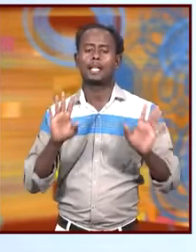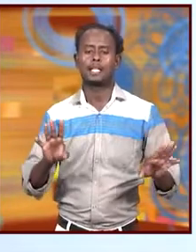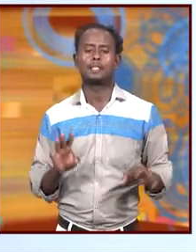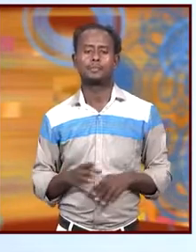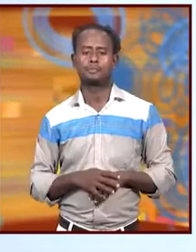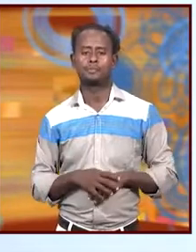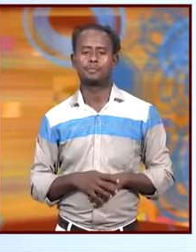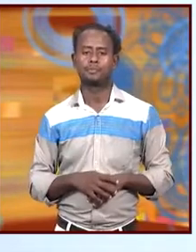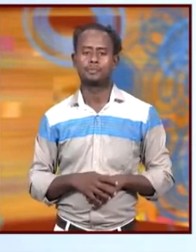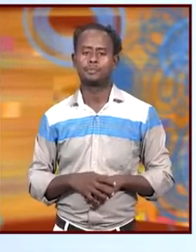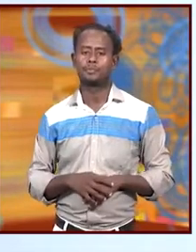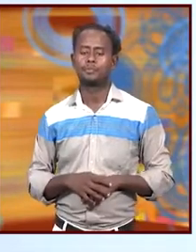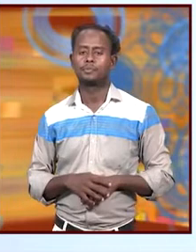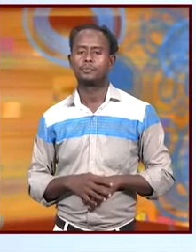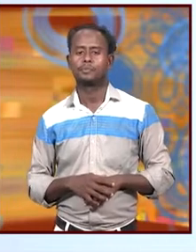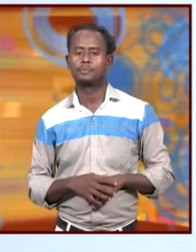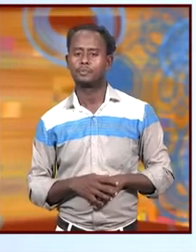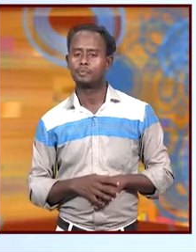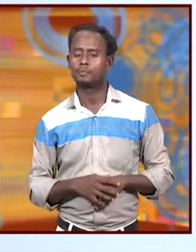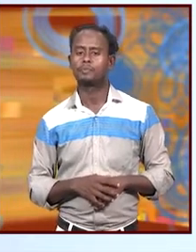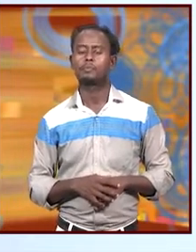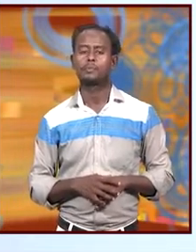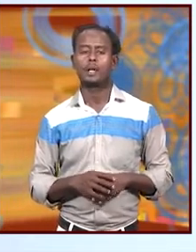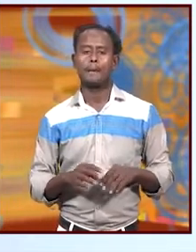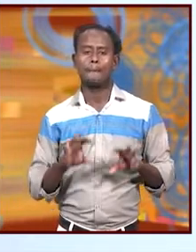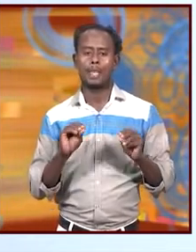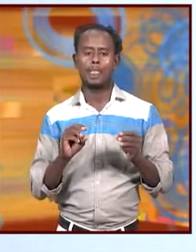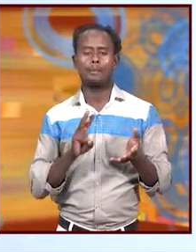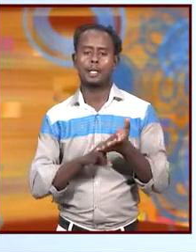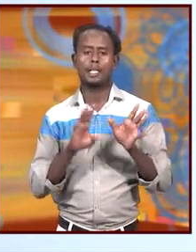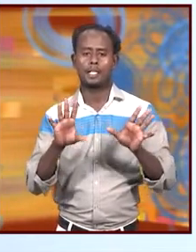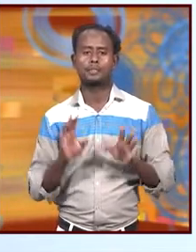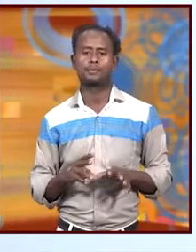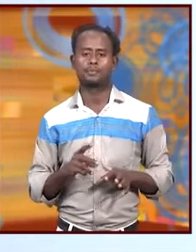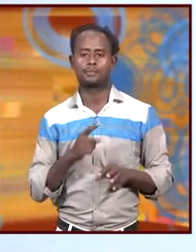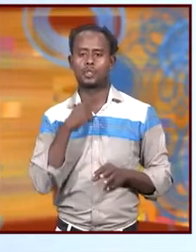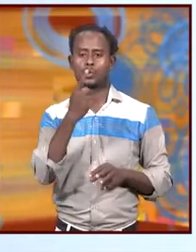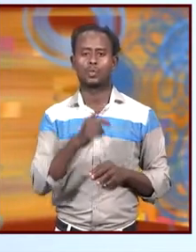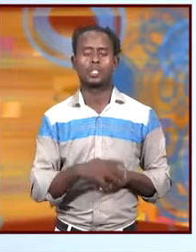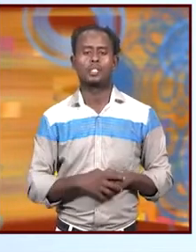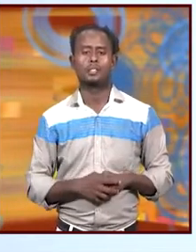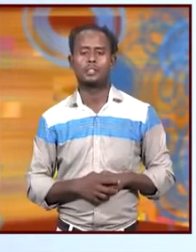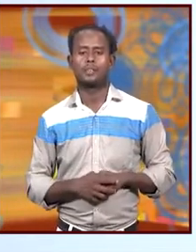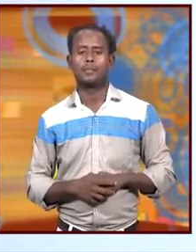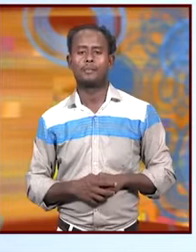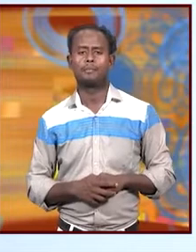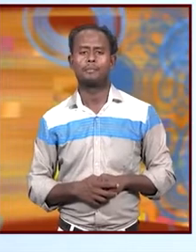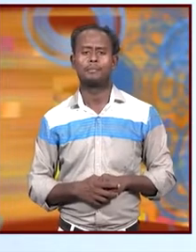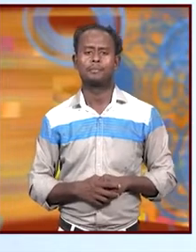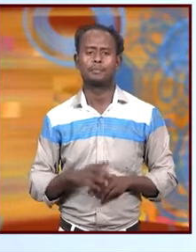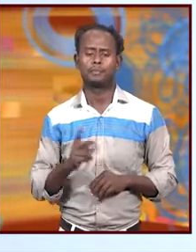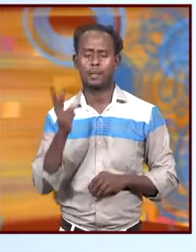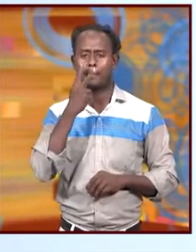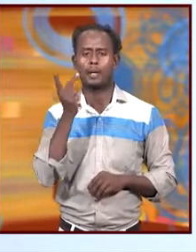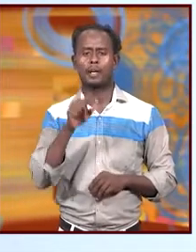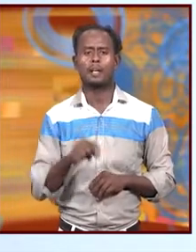10 மீட்டர். பூங்காவினுடைய பக்க அளவு 10 மீட்டர் என கிடைக்கிறது. நாம் மேலும் காண